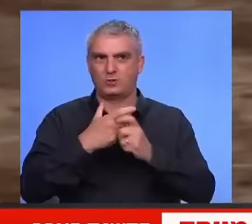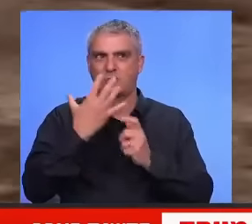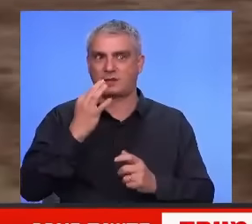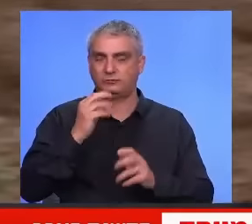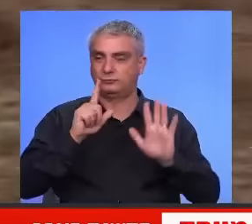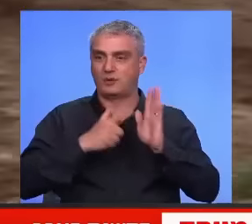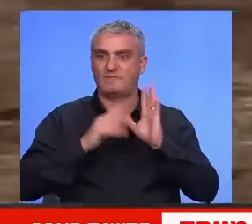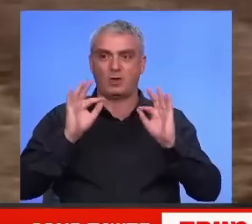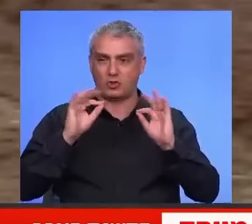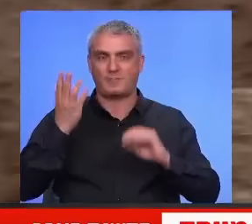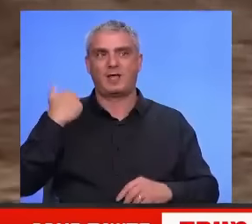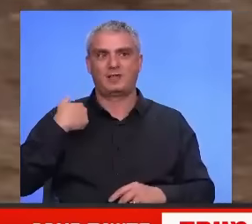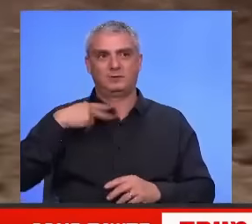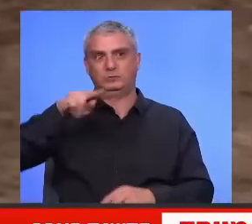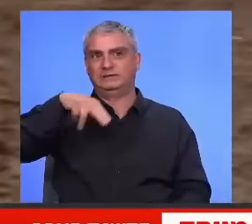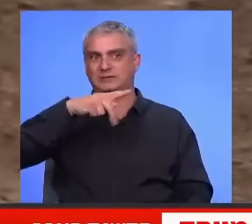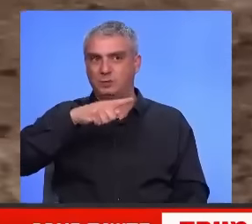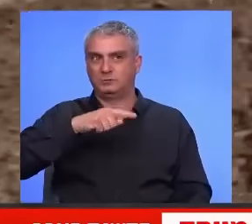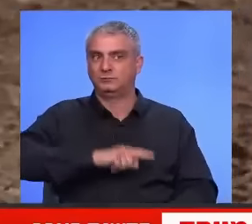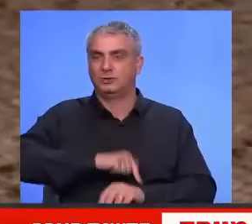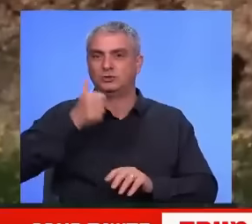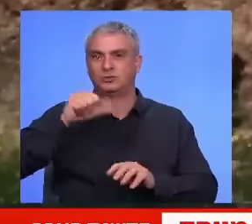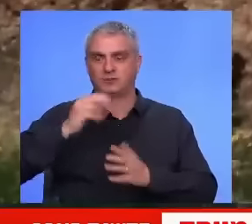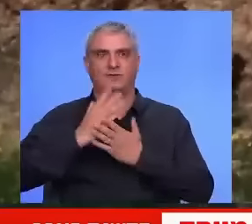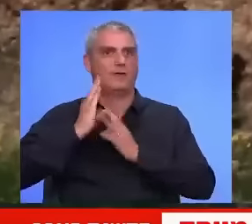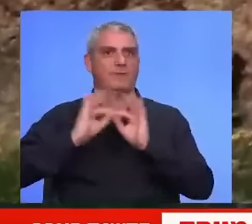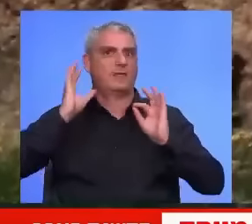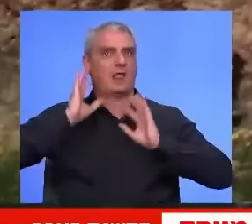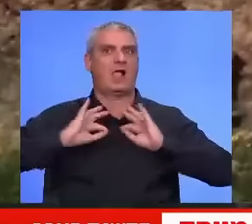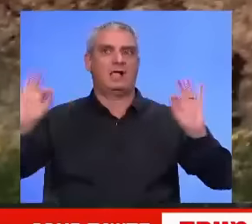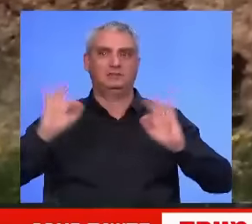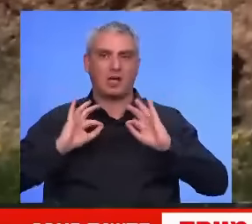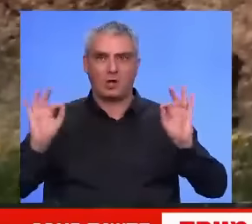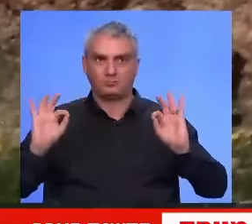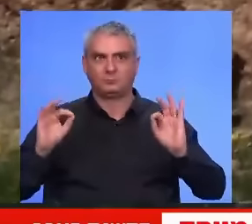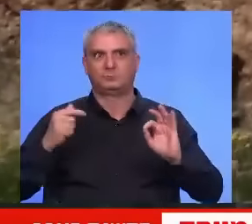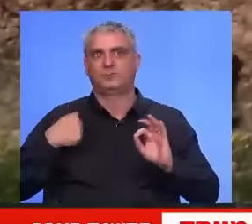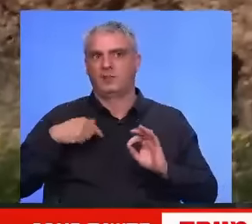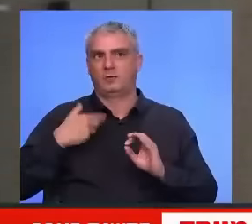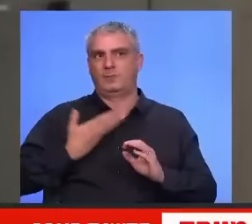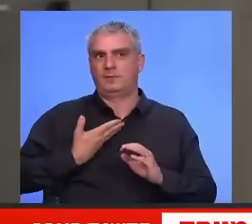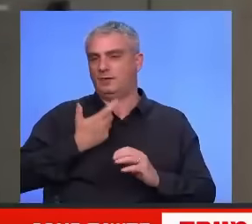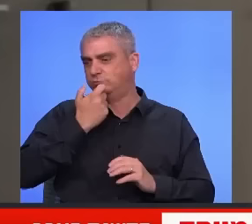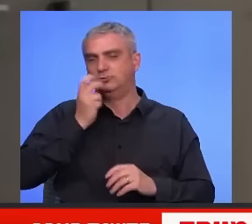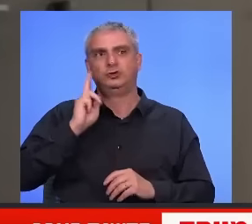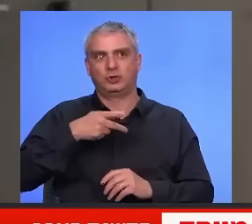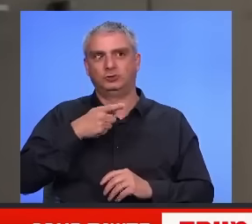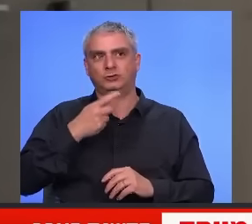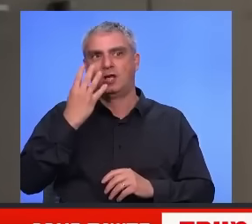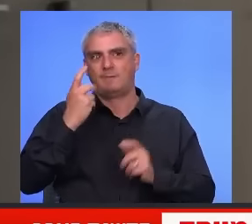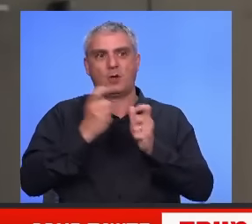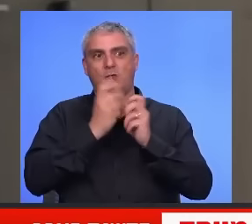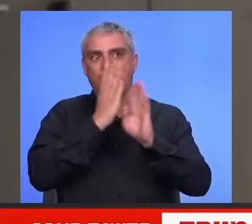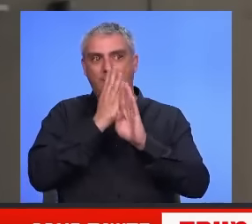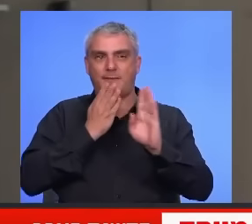בשביל באוקטובר היינו בסיור, בשש וחצי כבר מתחילות הזעקות, ואנחנו מקבלים בקשר שיש ארבע חוליות של